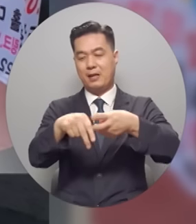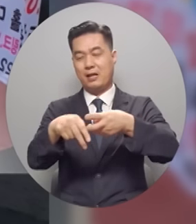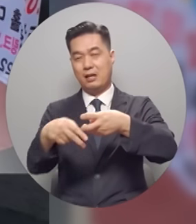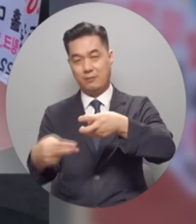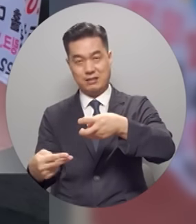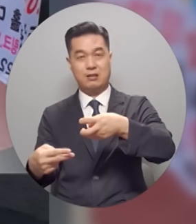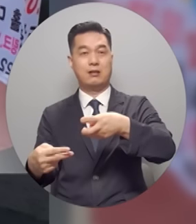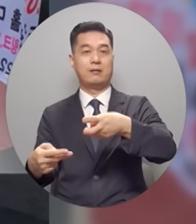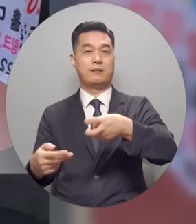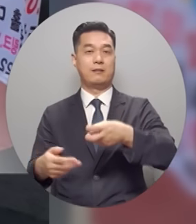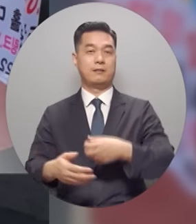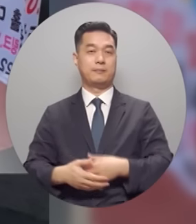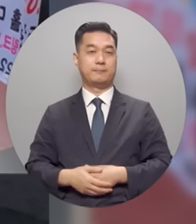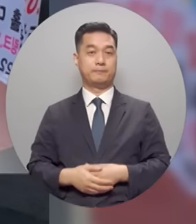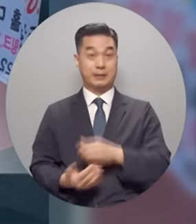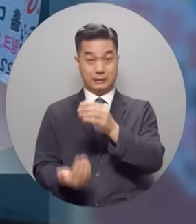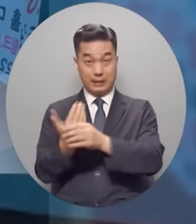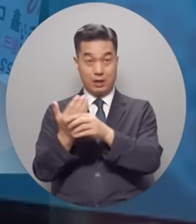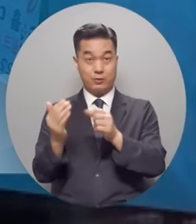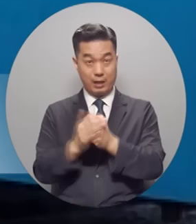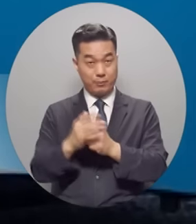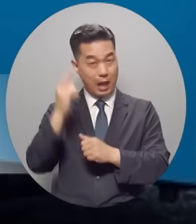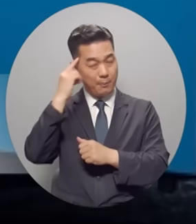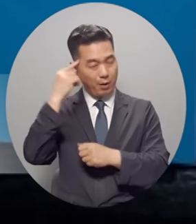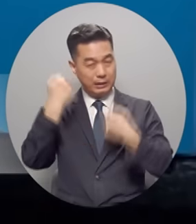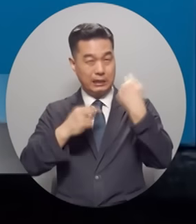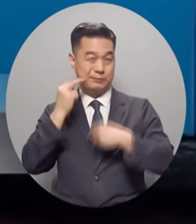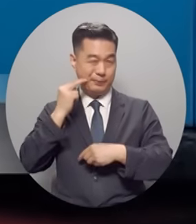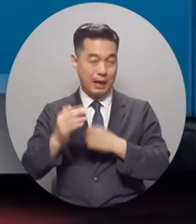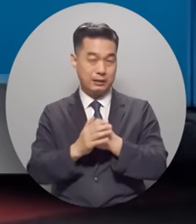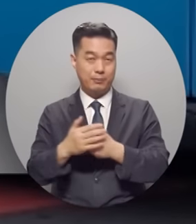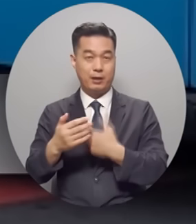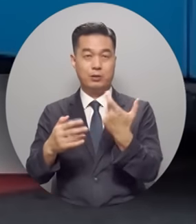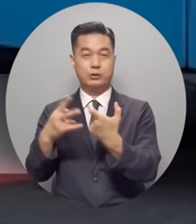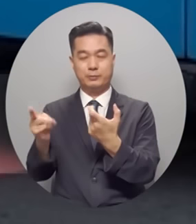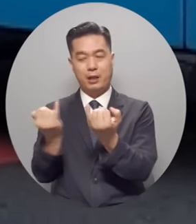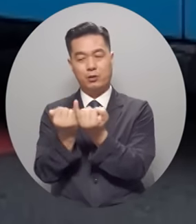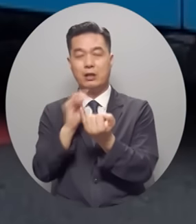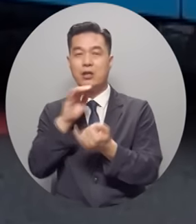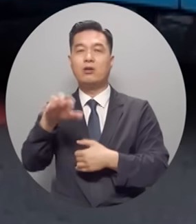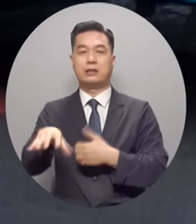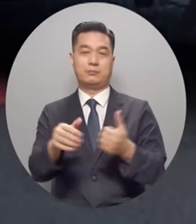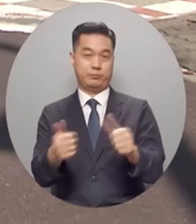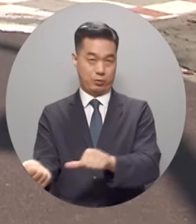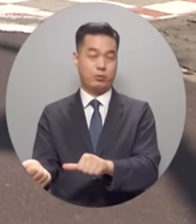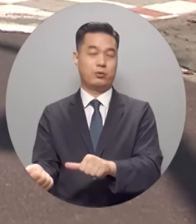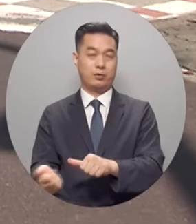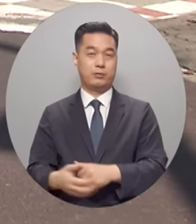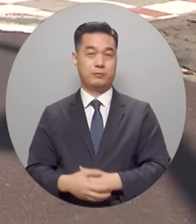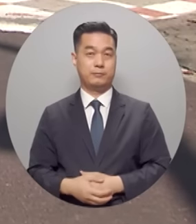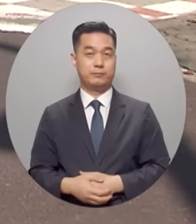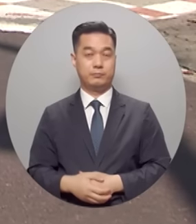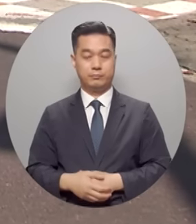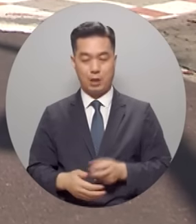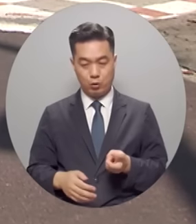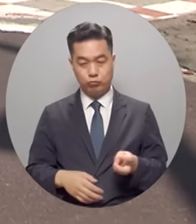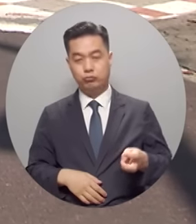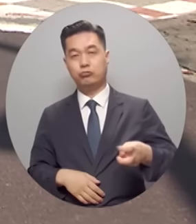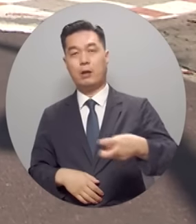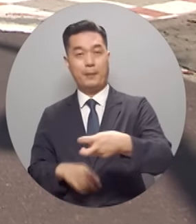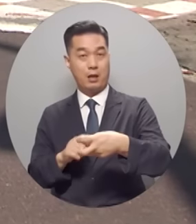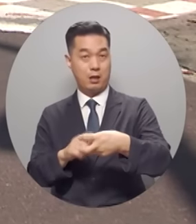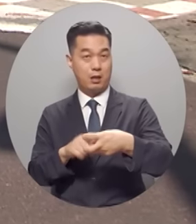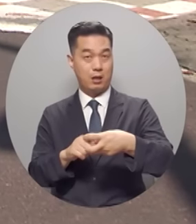치였습니다. 이 사고로 머리를 크게 다친 60대 여성이 현장에서 숨졌습니다. 우회전을 하던 시내